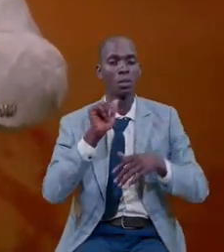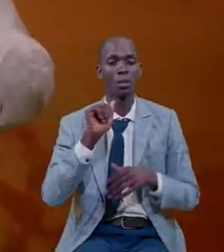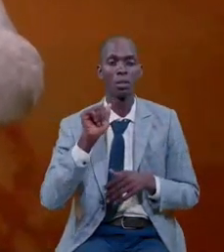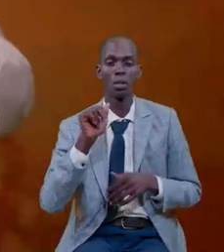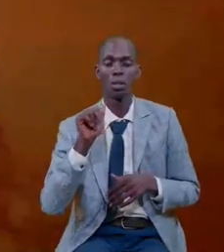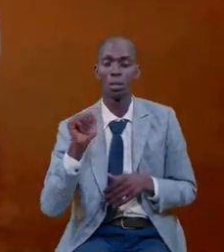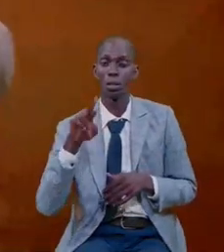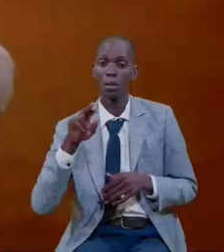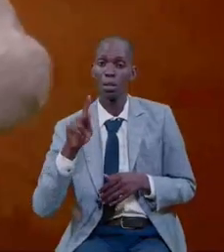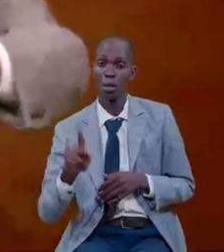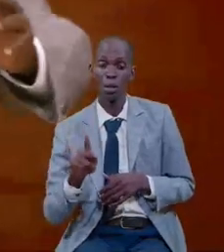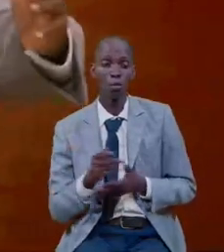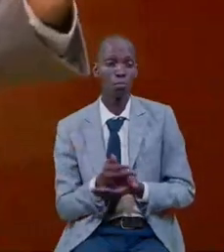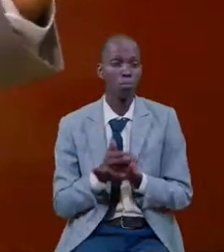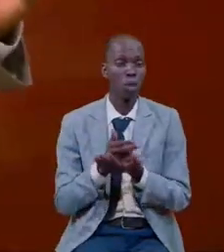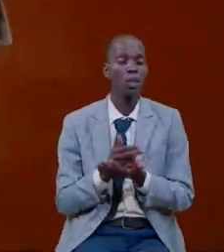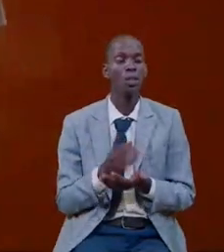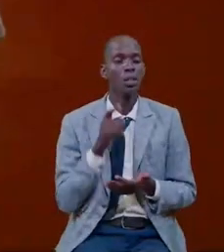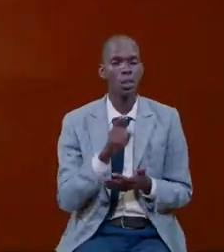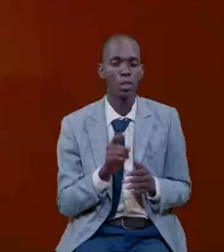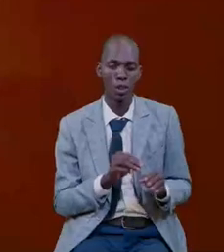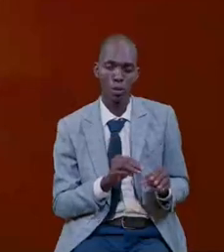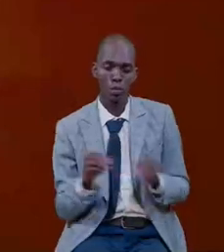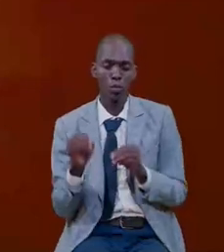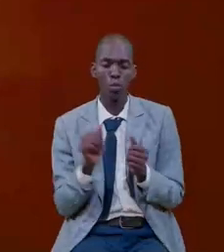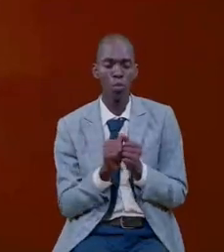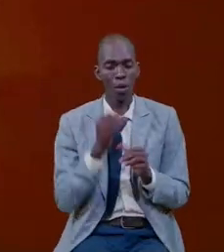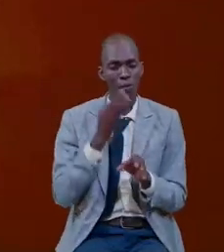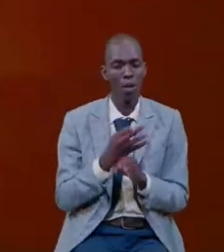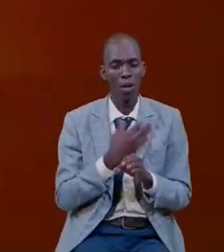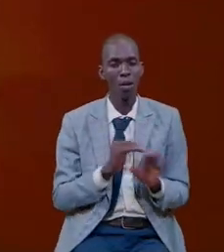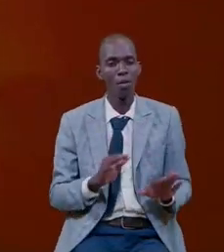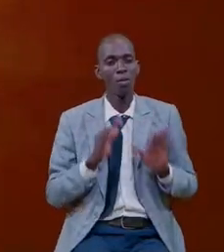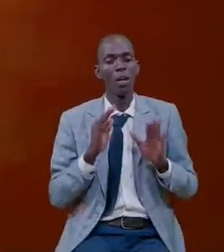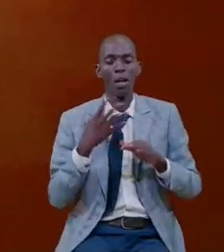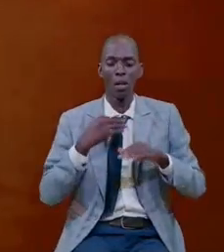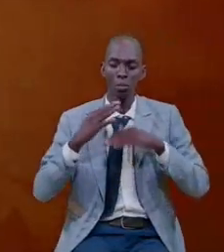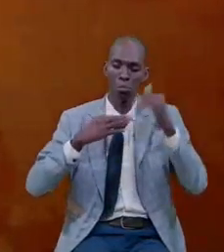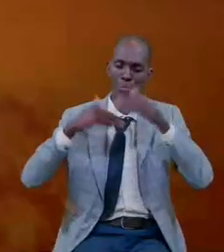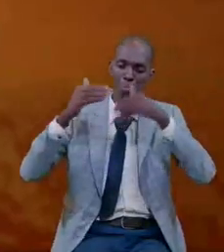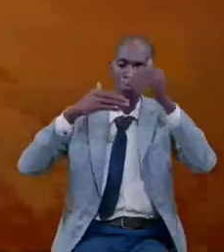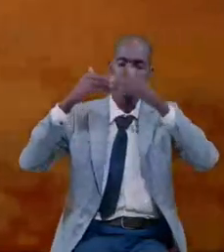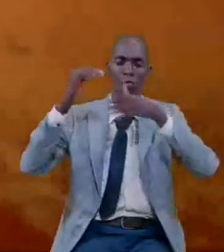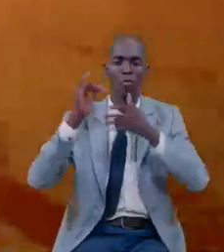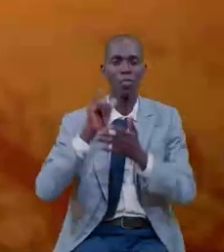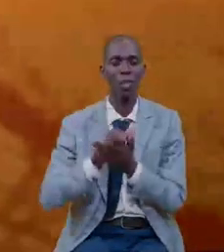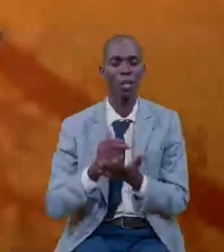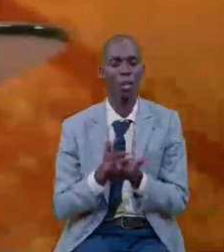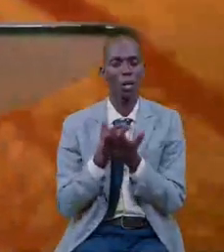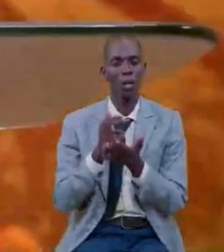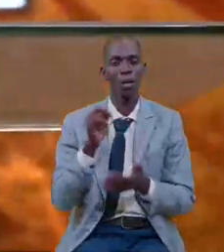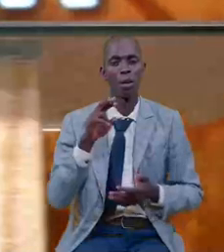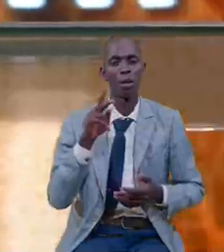une arche, est poussé par la foi. Il a bâti l'arche pour la sécurité de